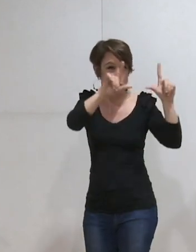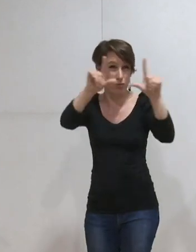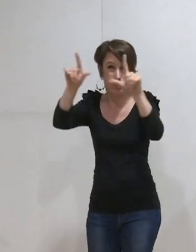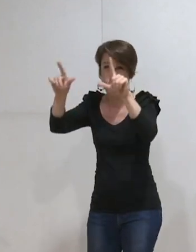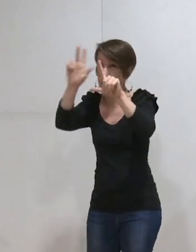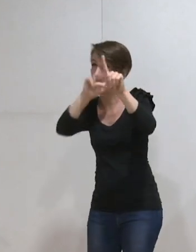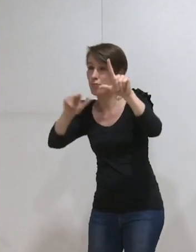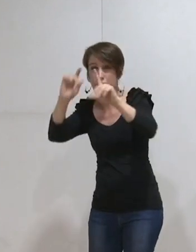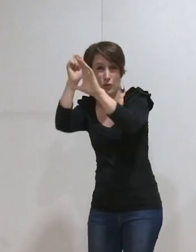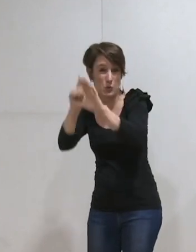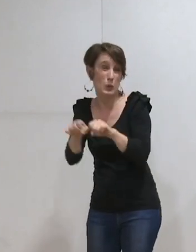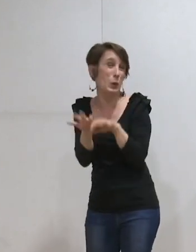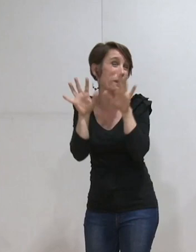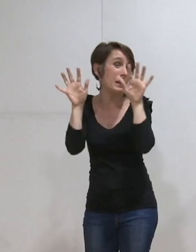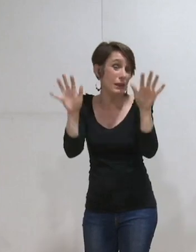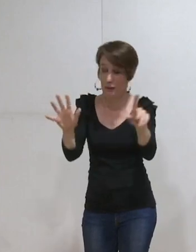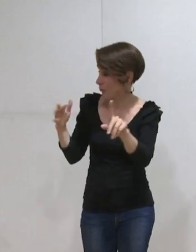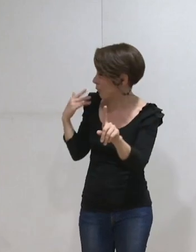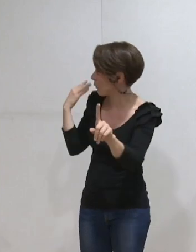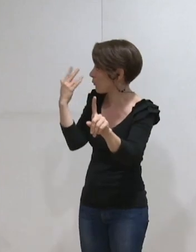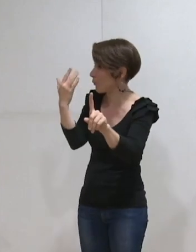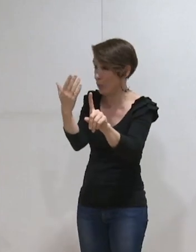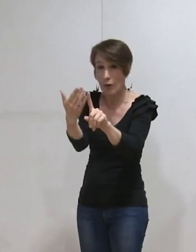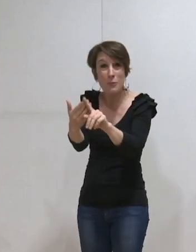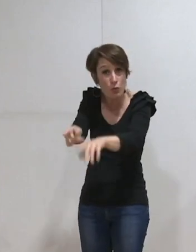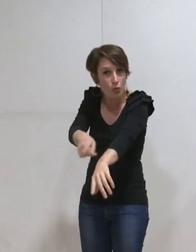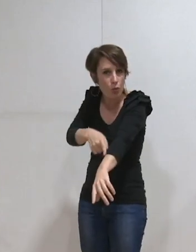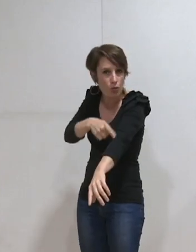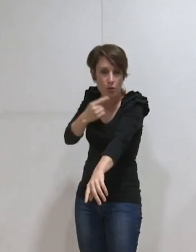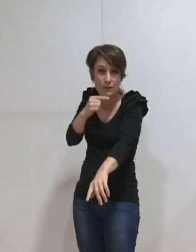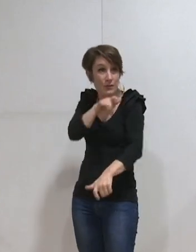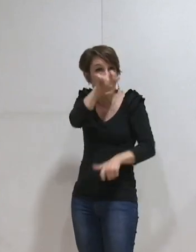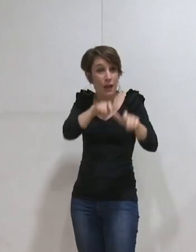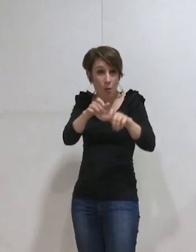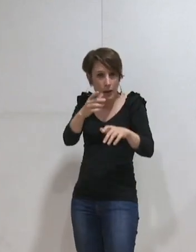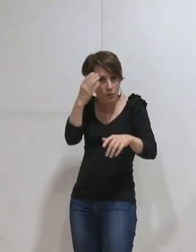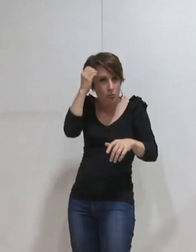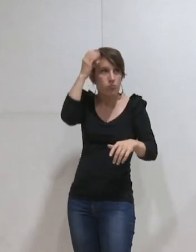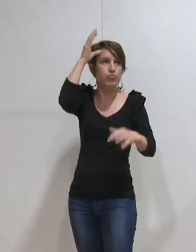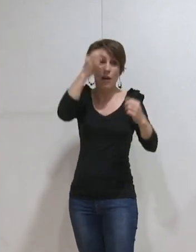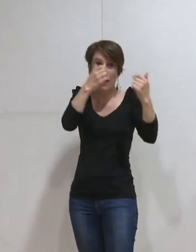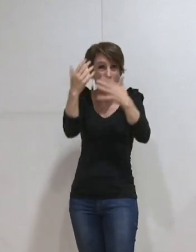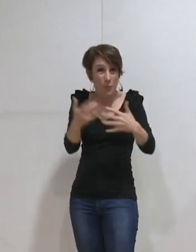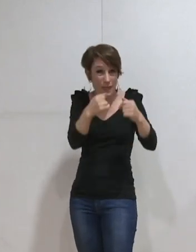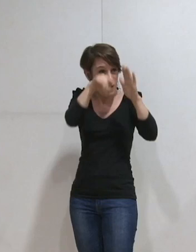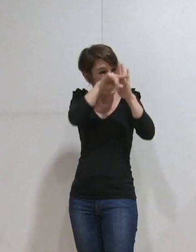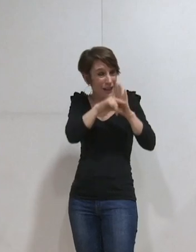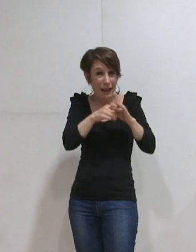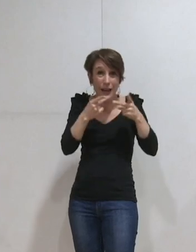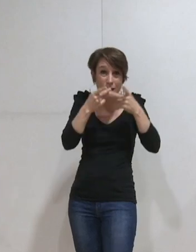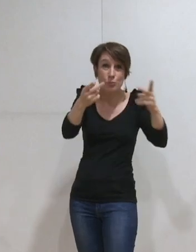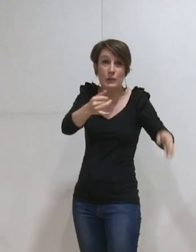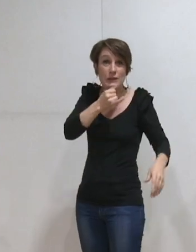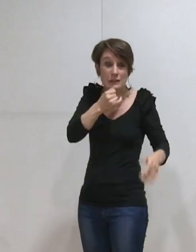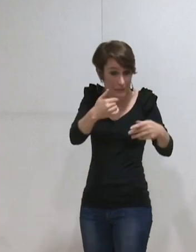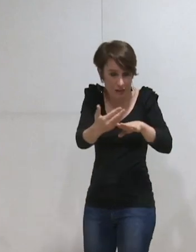le les mathématiciens a pu poser une règle mathématique sur sur ce qui est apparu